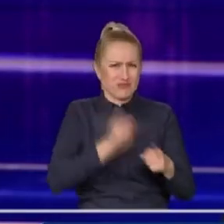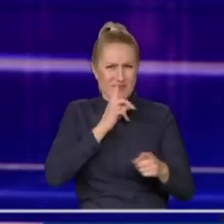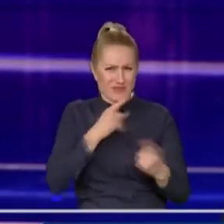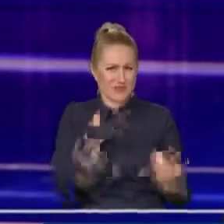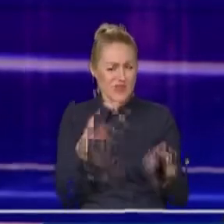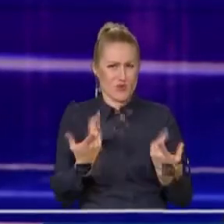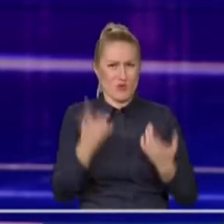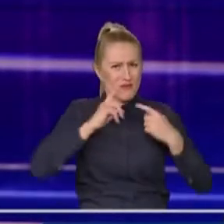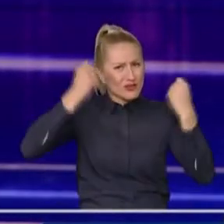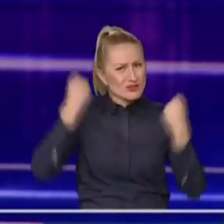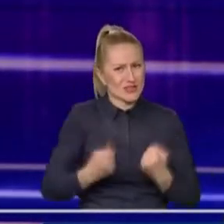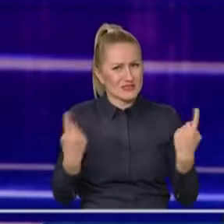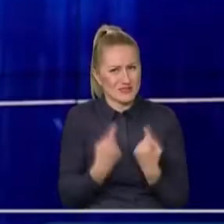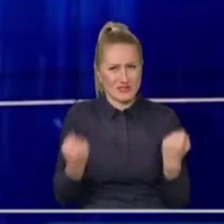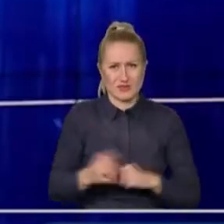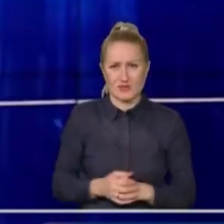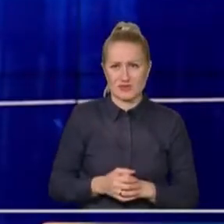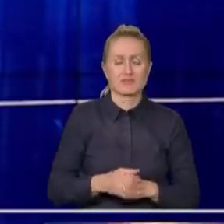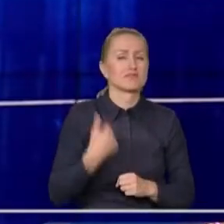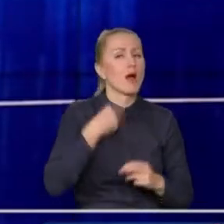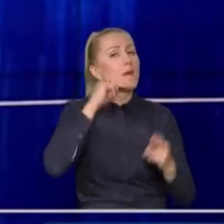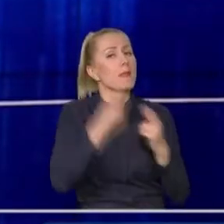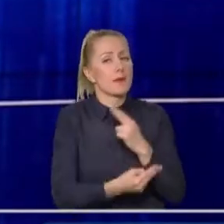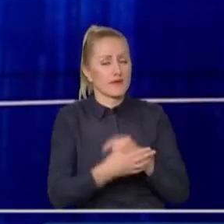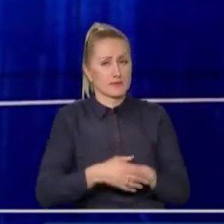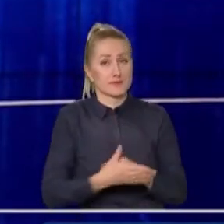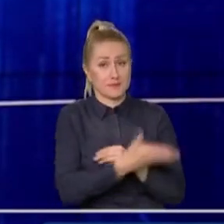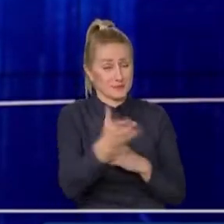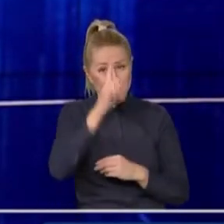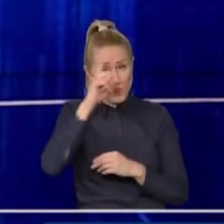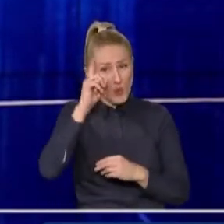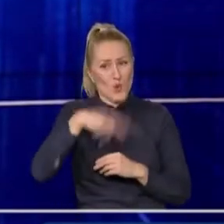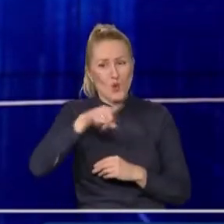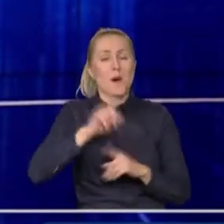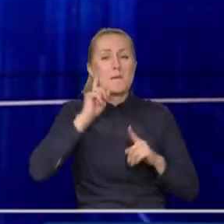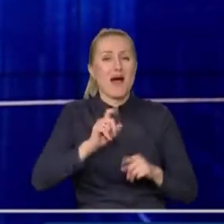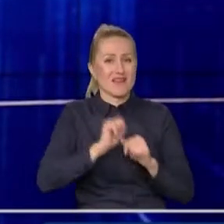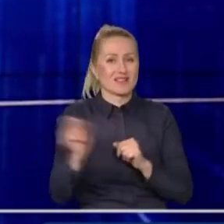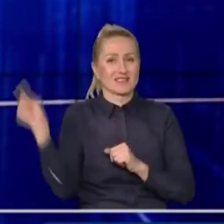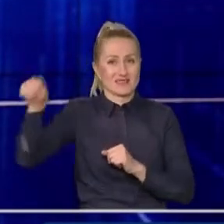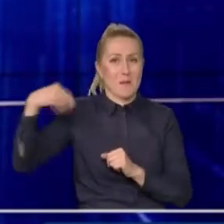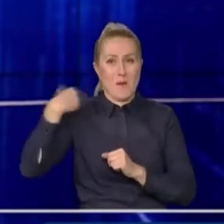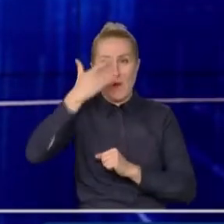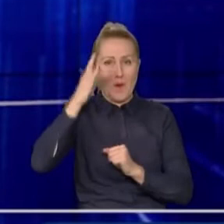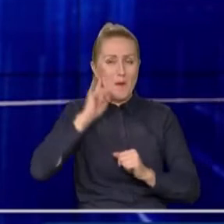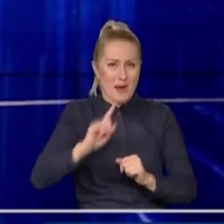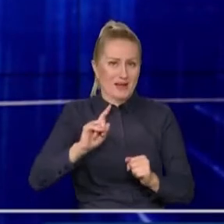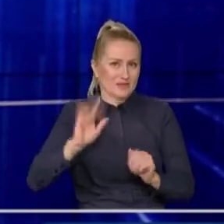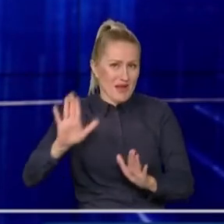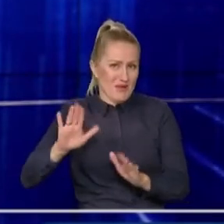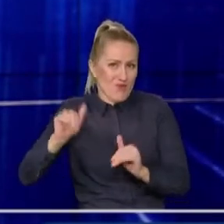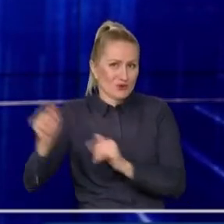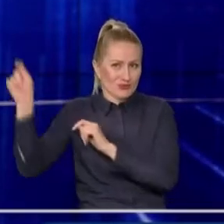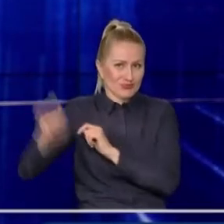bardzo ciężkich sytuacjach? Ja powiem w ten sposób. Ci ludzie są całkowicie legalni na terenie Białorusi. Jeżeli